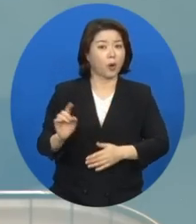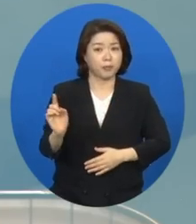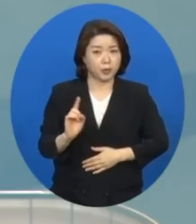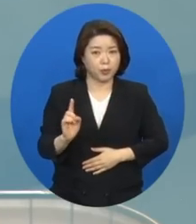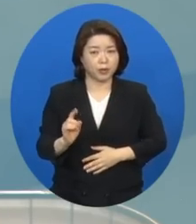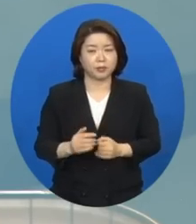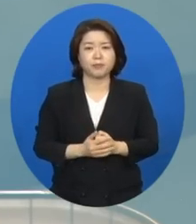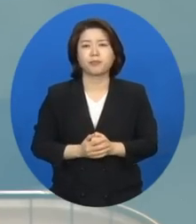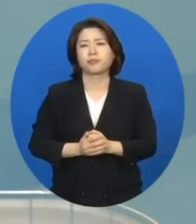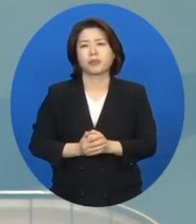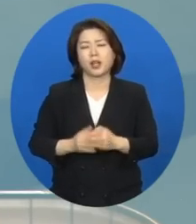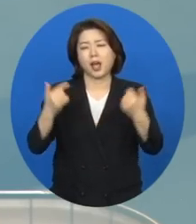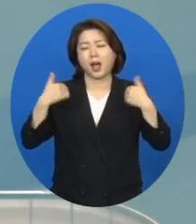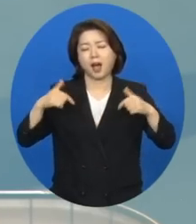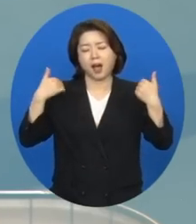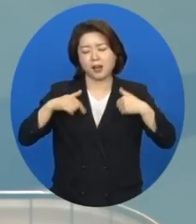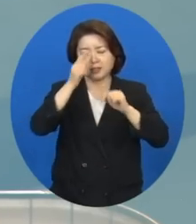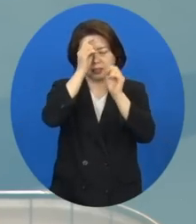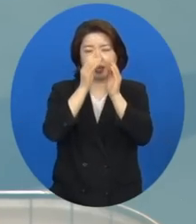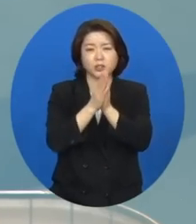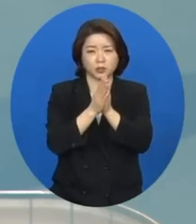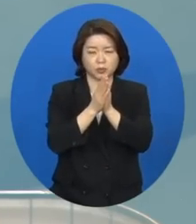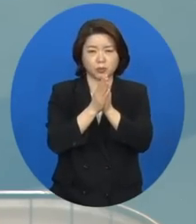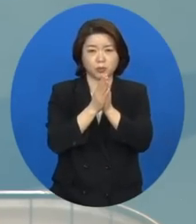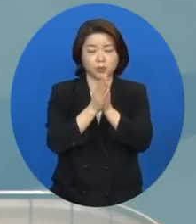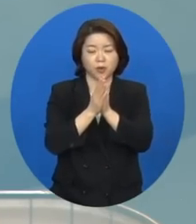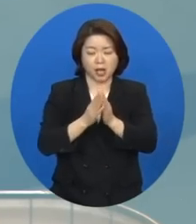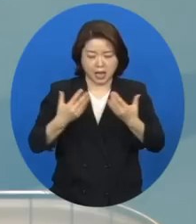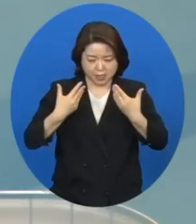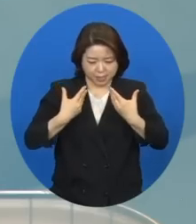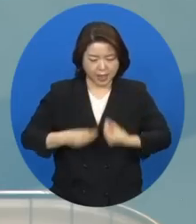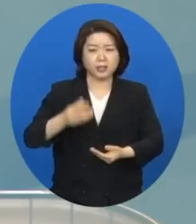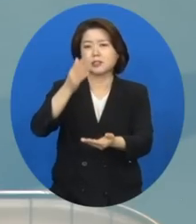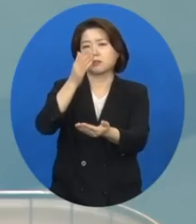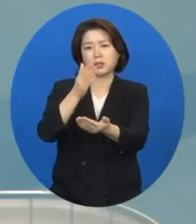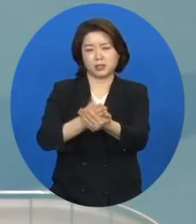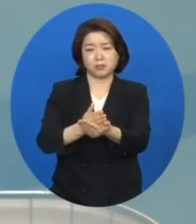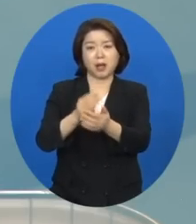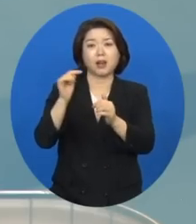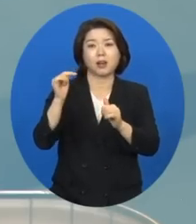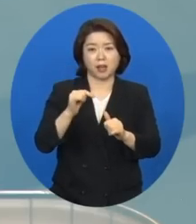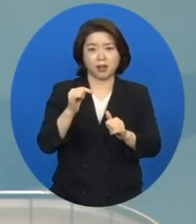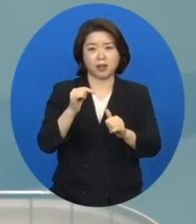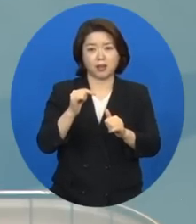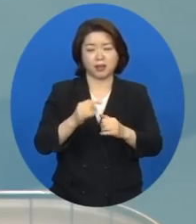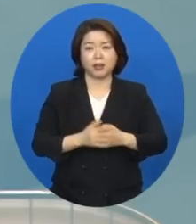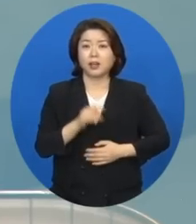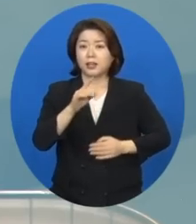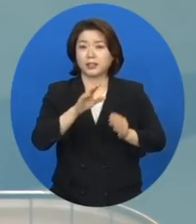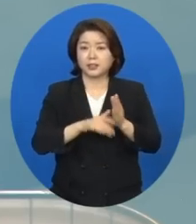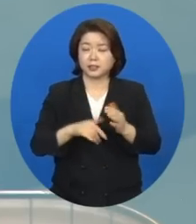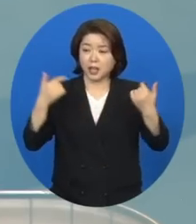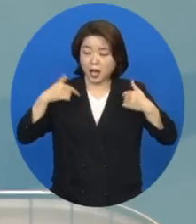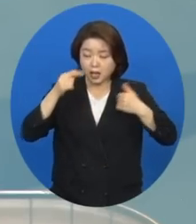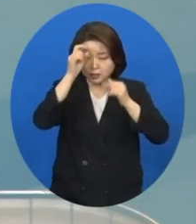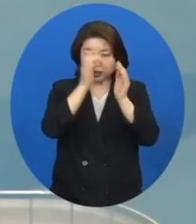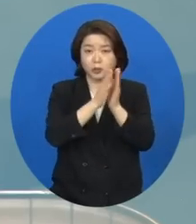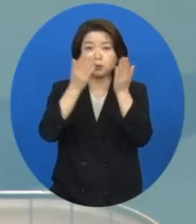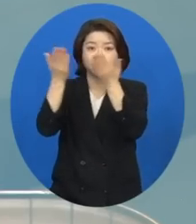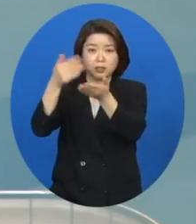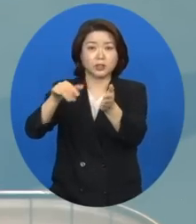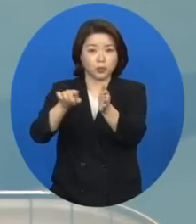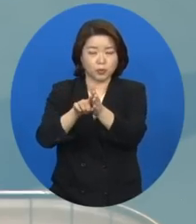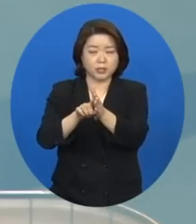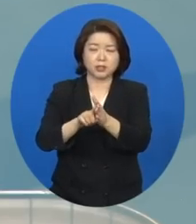기도냐면 항상 기도하고 낙심하지 말라는 거예요. 그때 항상 기도하기 위해서